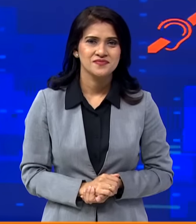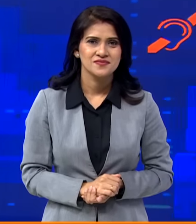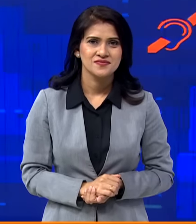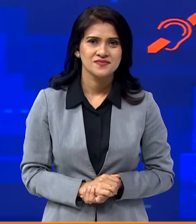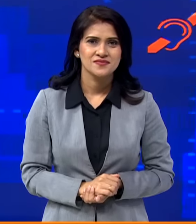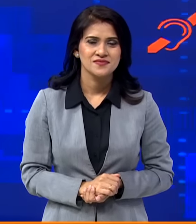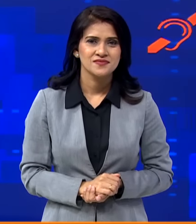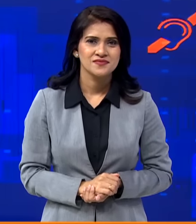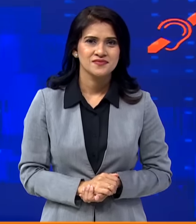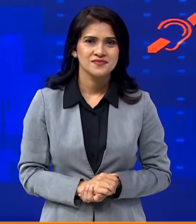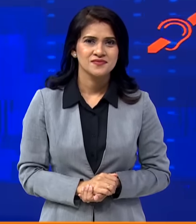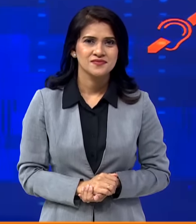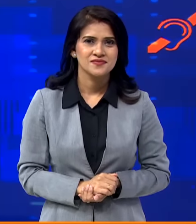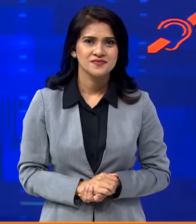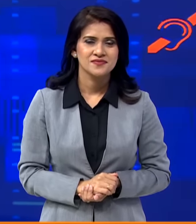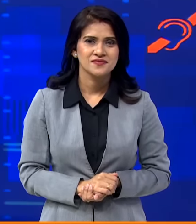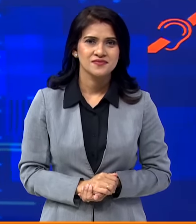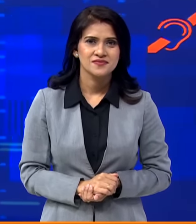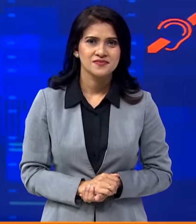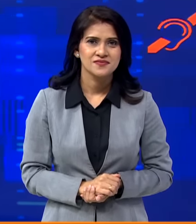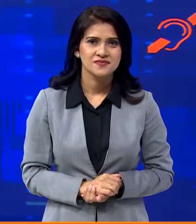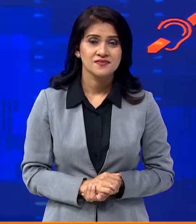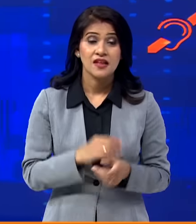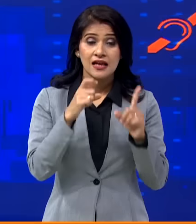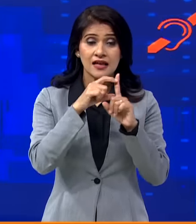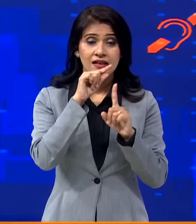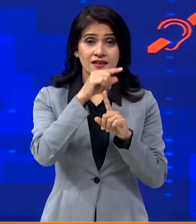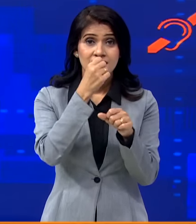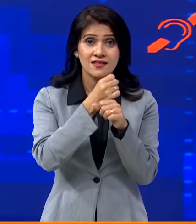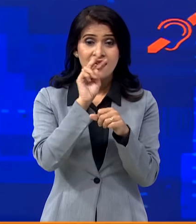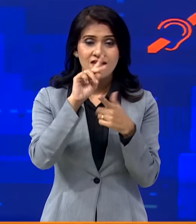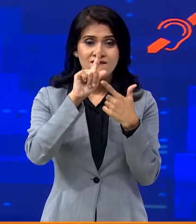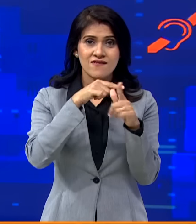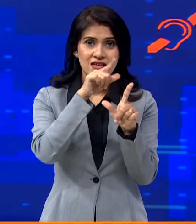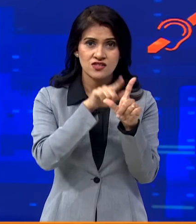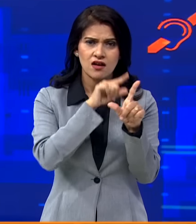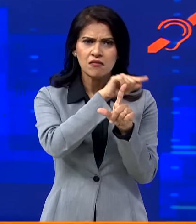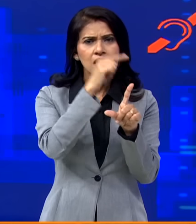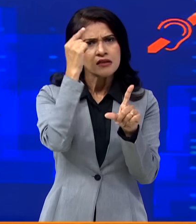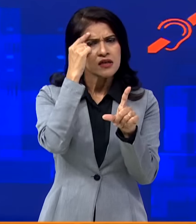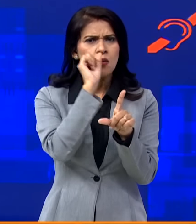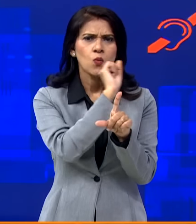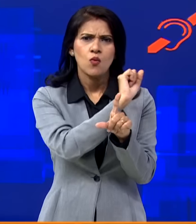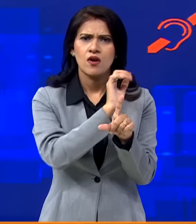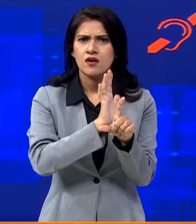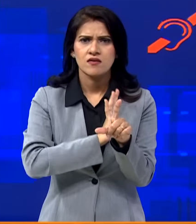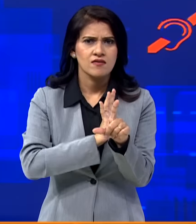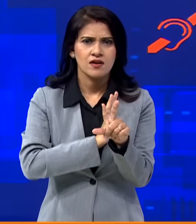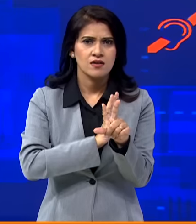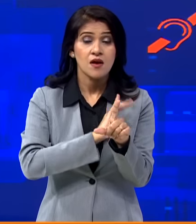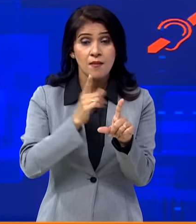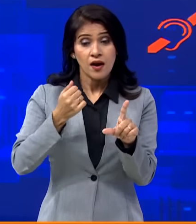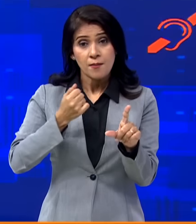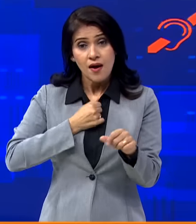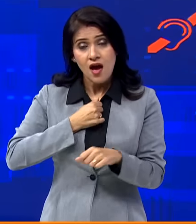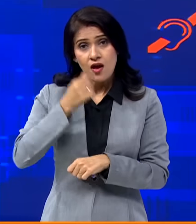सकता जहां तक सवाल है दिग्विजय सिंह जी का उनका अपना विचार है लेकिन मेरा अपना